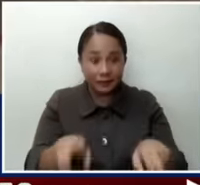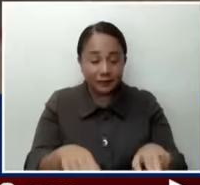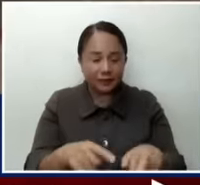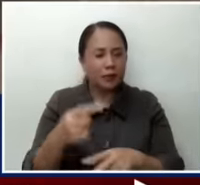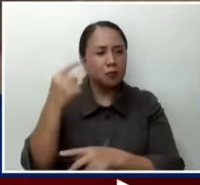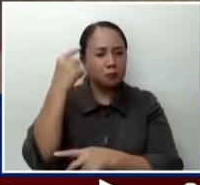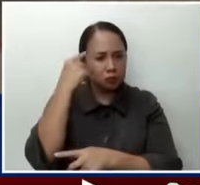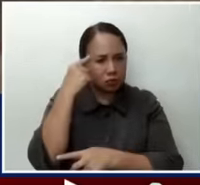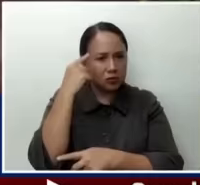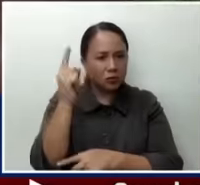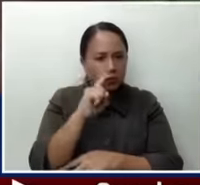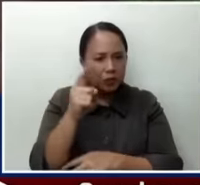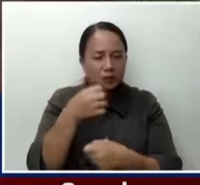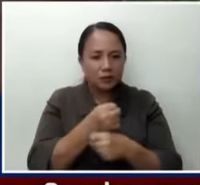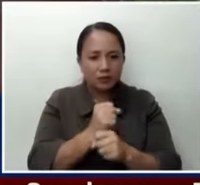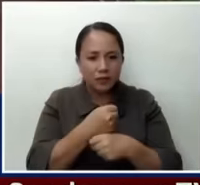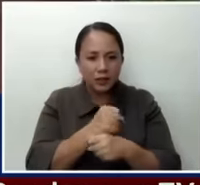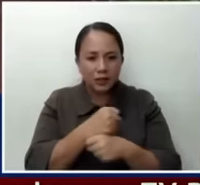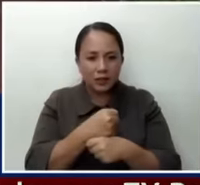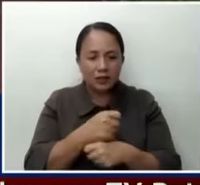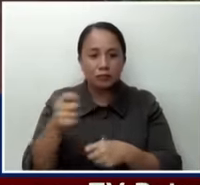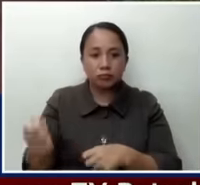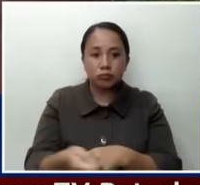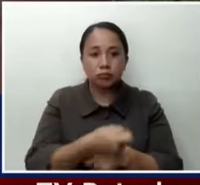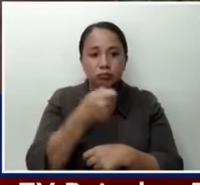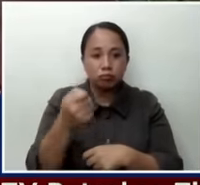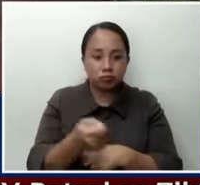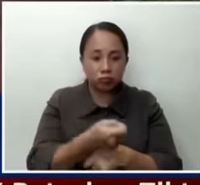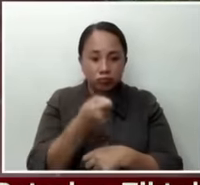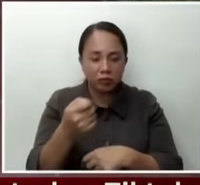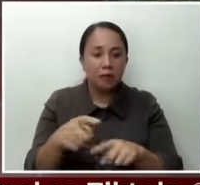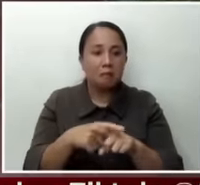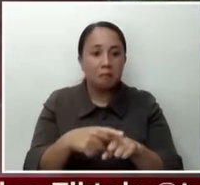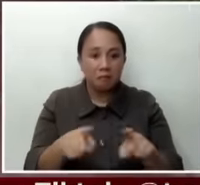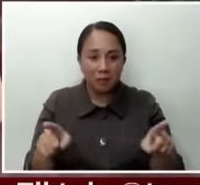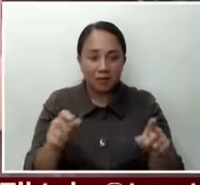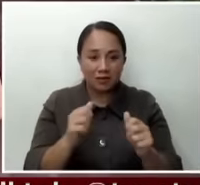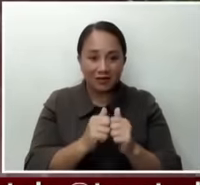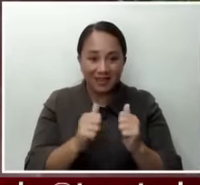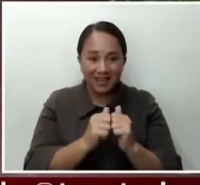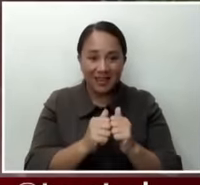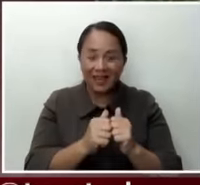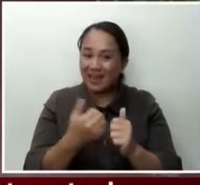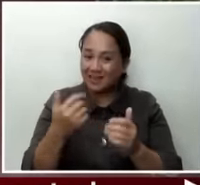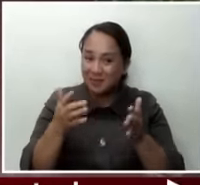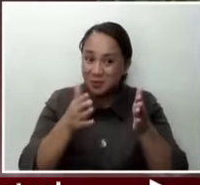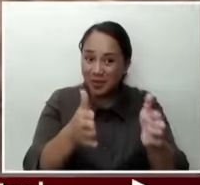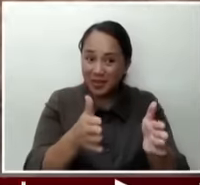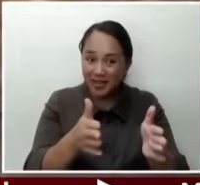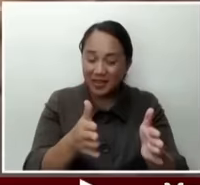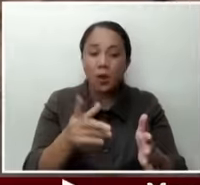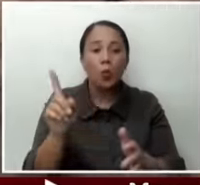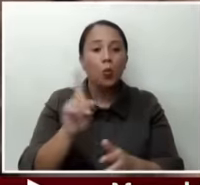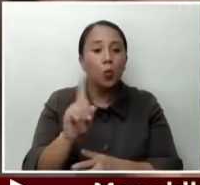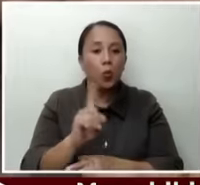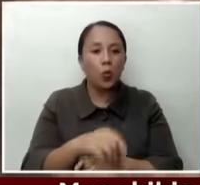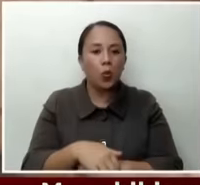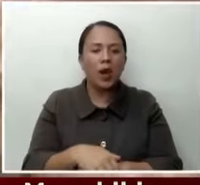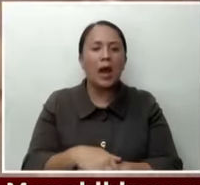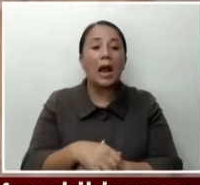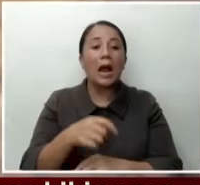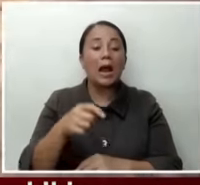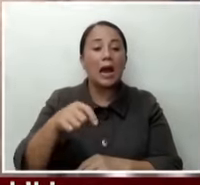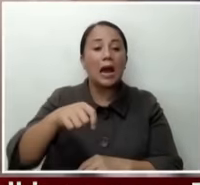ni Doy na gawin ang paglilechon. Pero hindi sa tipikal na paraan ng pagluluto, kundi lechon